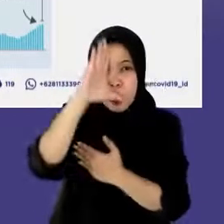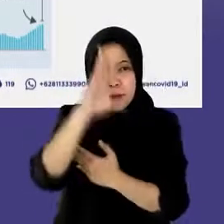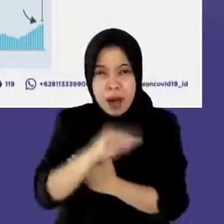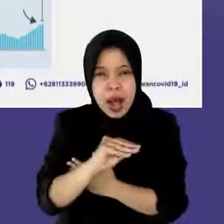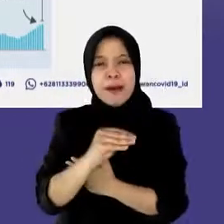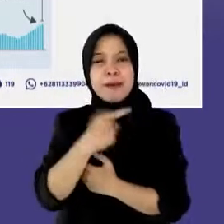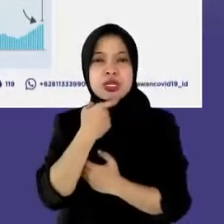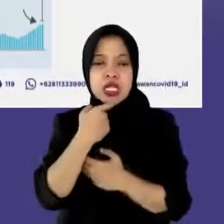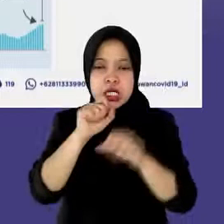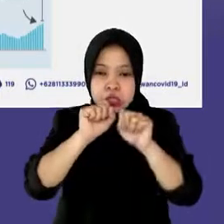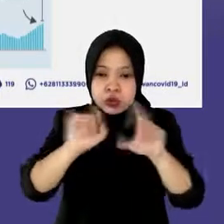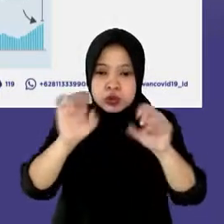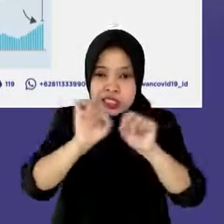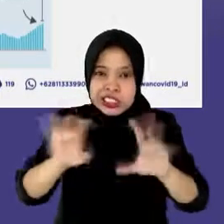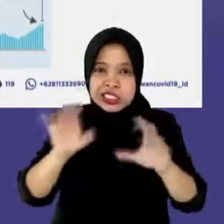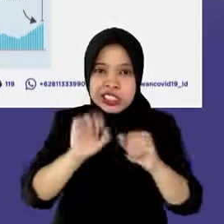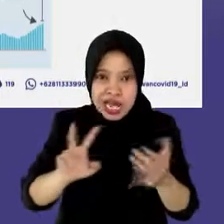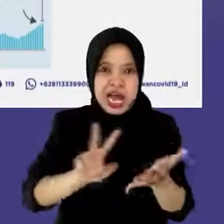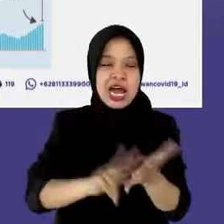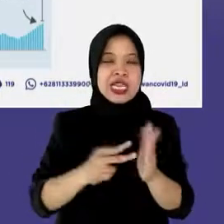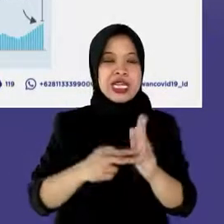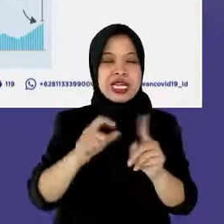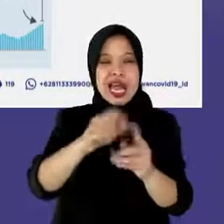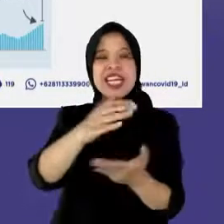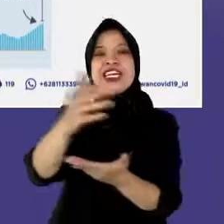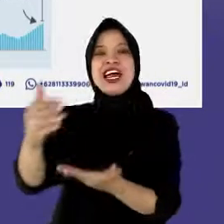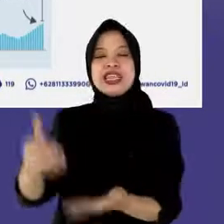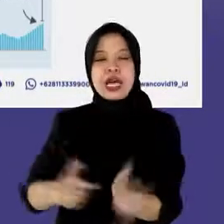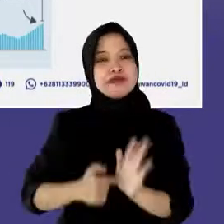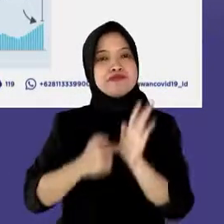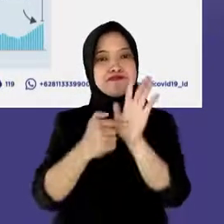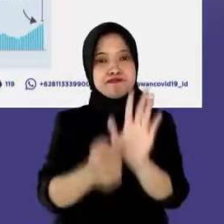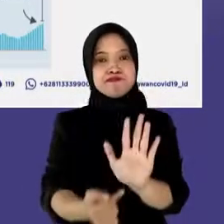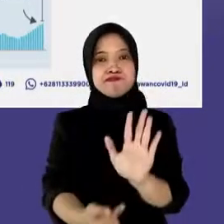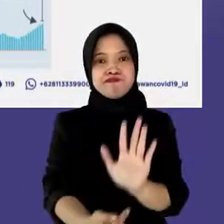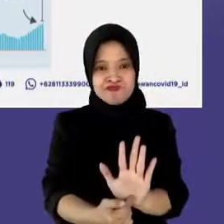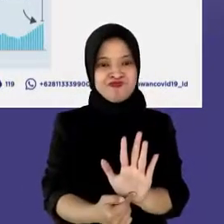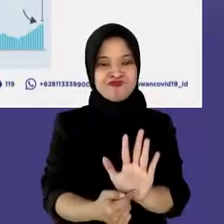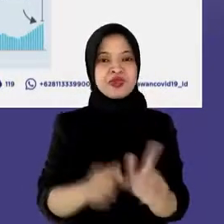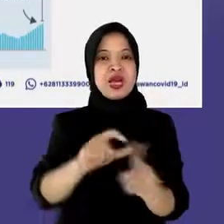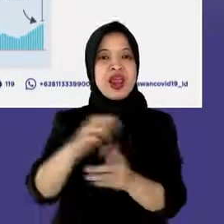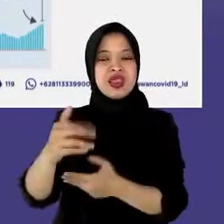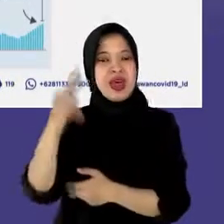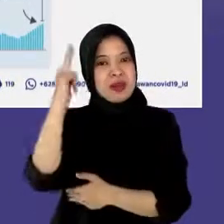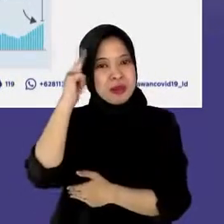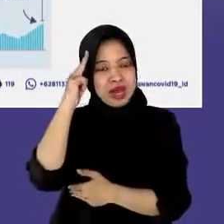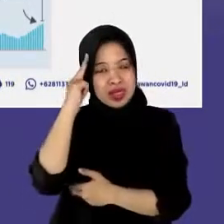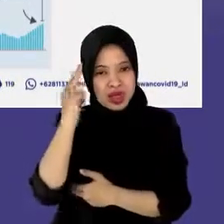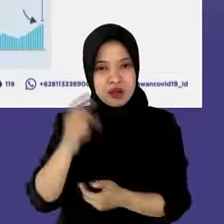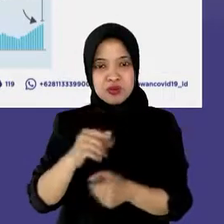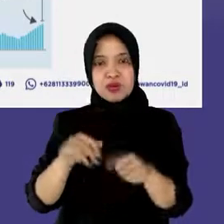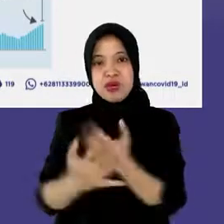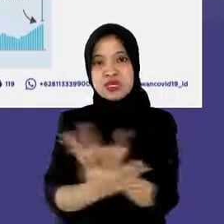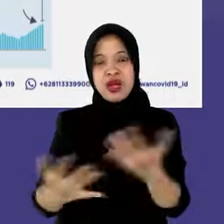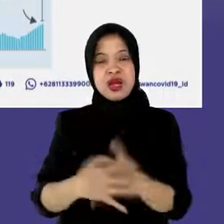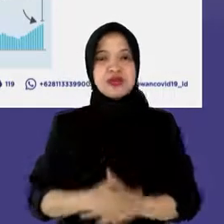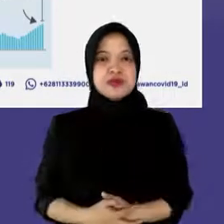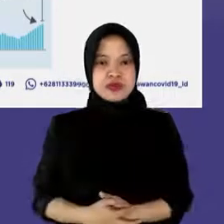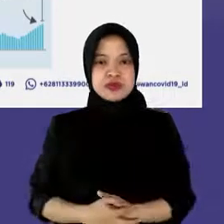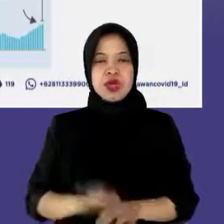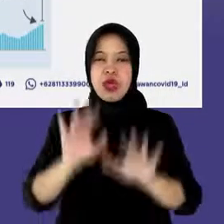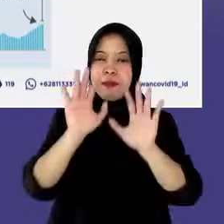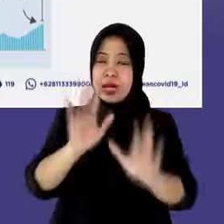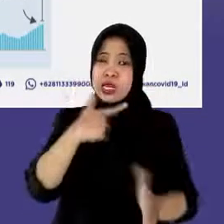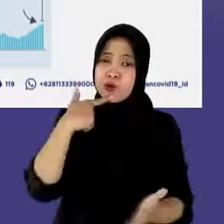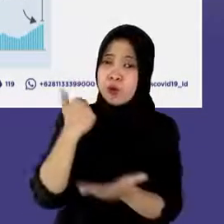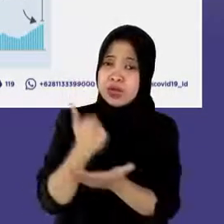dan menyampaikan makna dibalik data-data yang disampaikan oleh pemerintah kepada masyarakat luas peran rekan-rekan